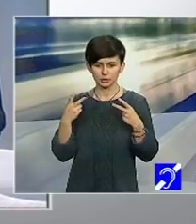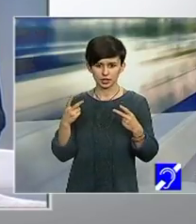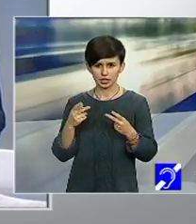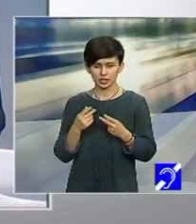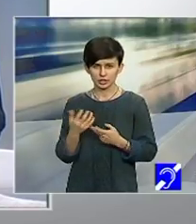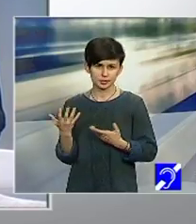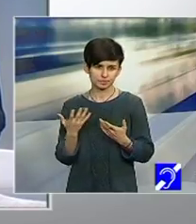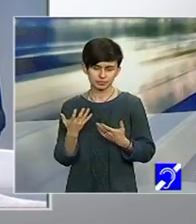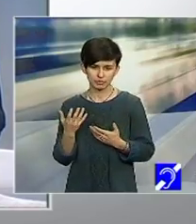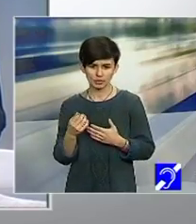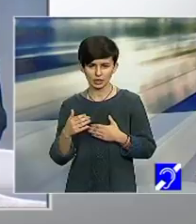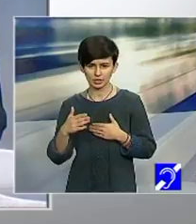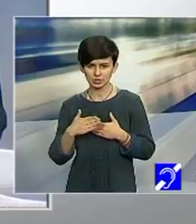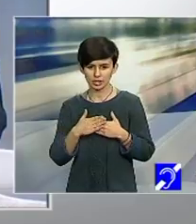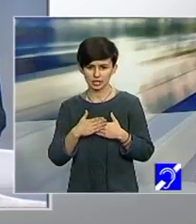publică care s-a